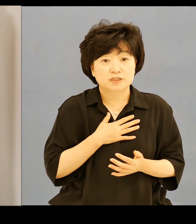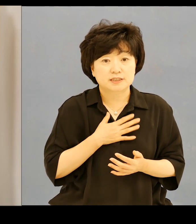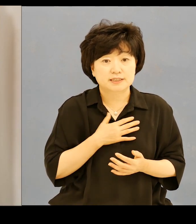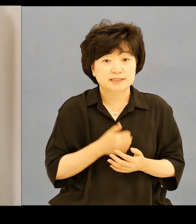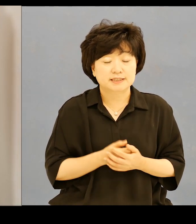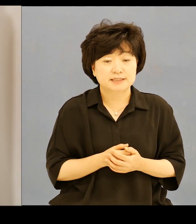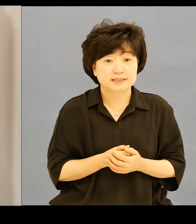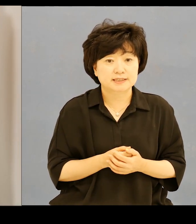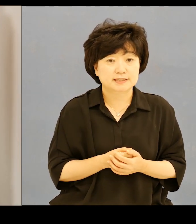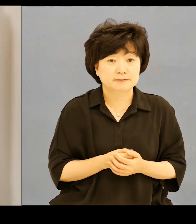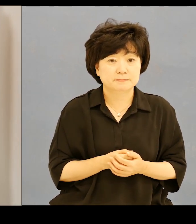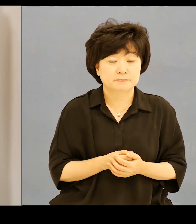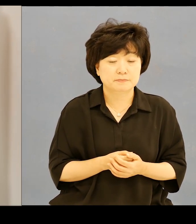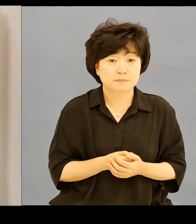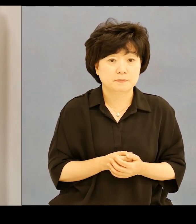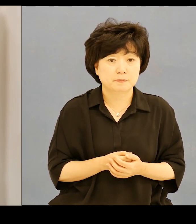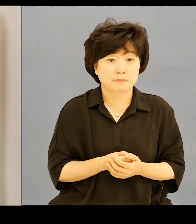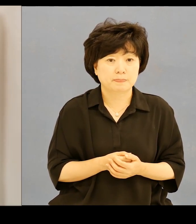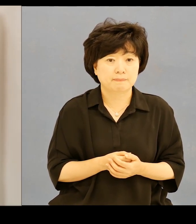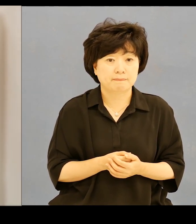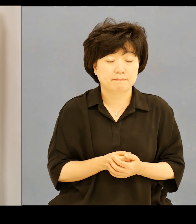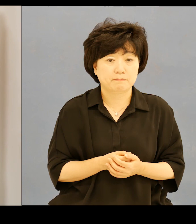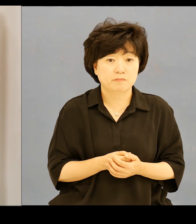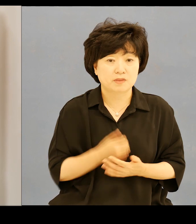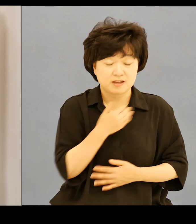저는 이제